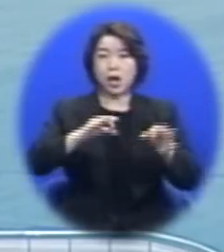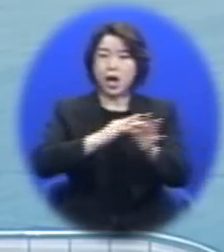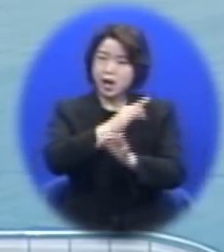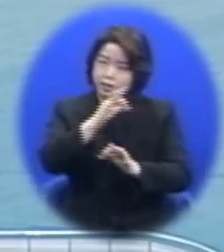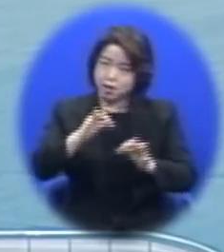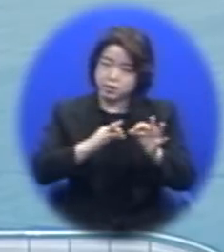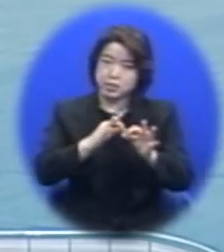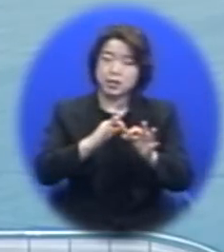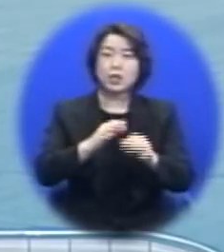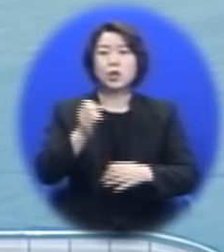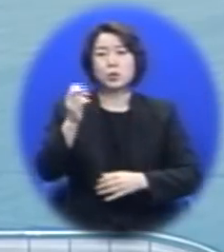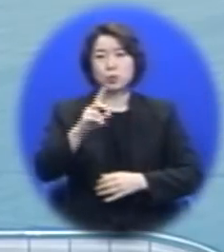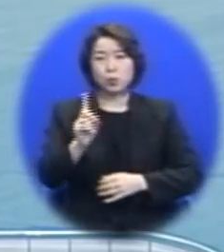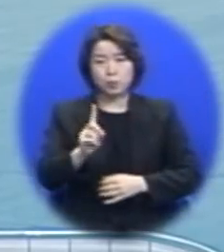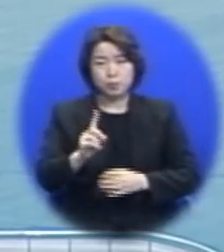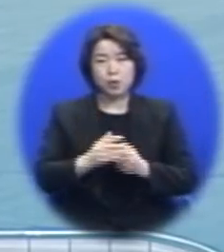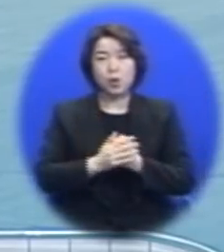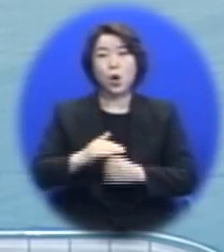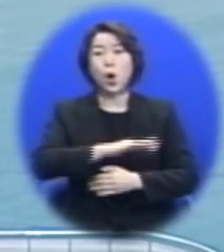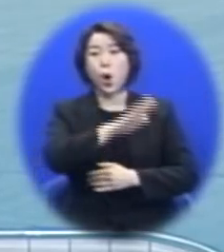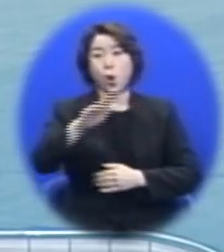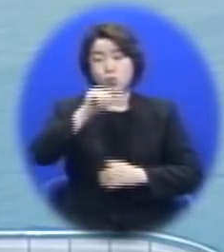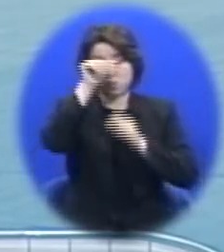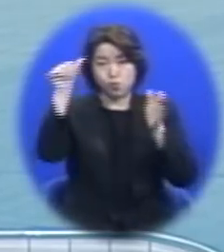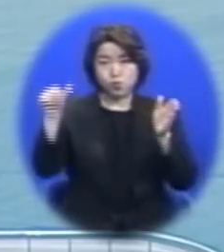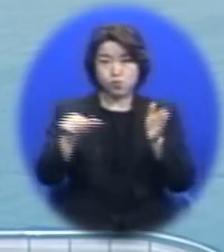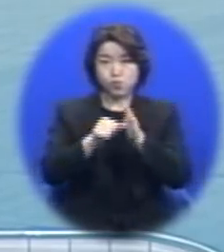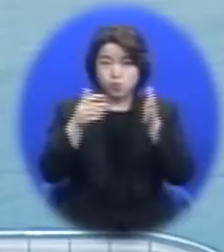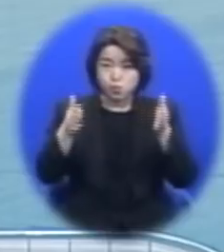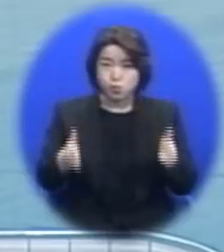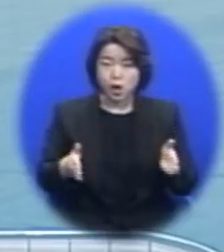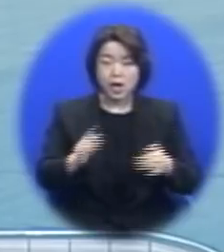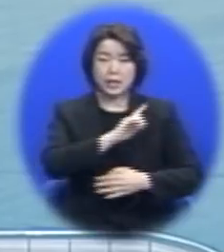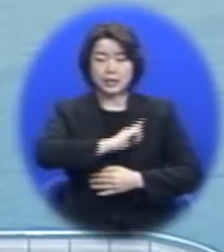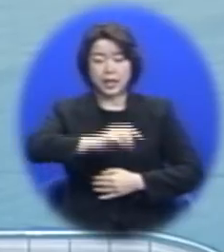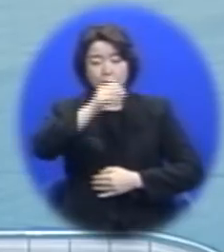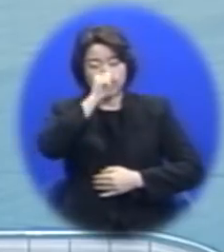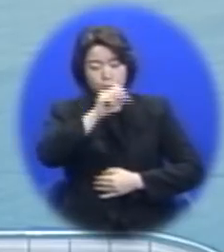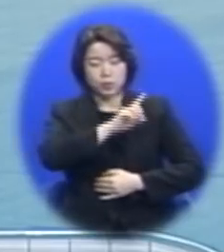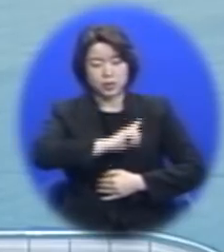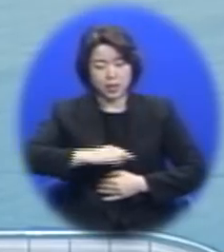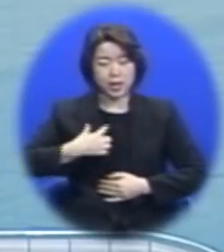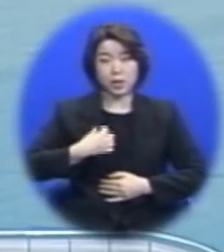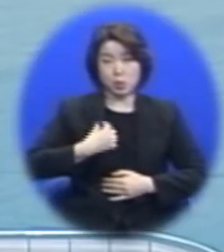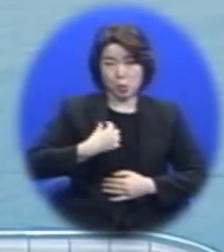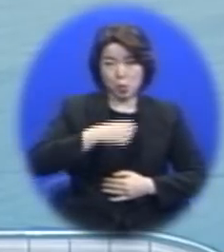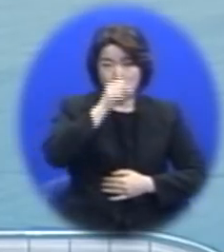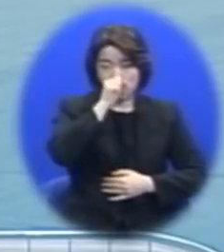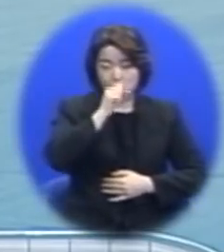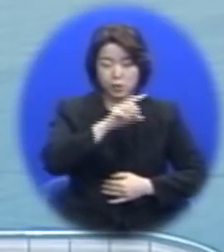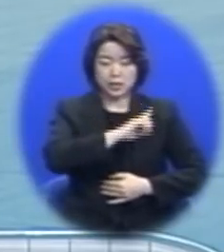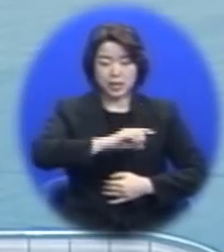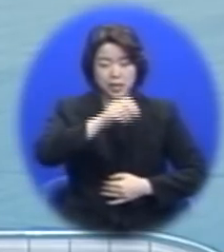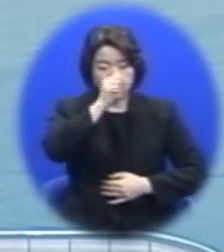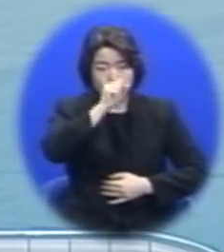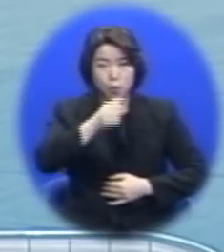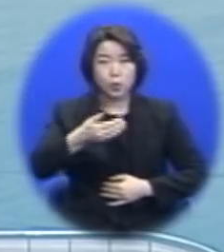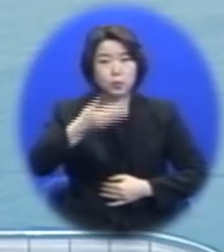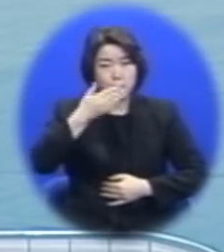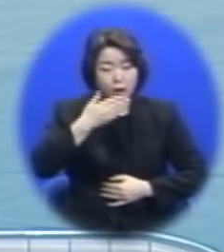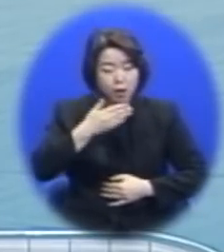경제적으로든지, 뭐, 우리 생애에 가장 좋은 옷, 가장 좋은 집, 가장 좋은 음식을 먹고 삽니다.